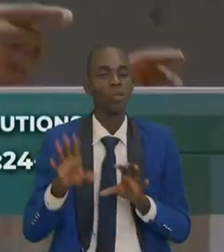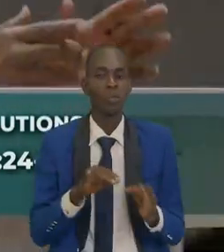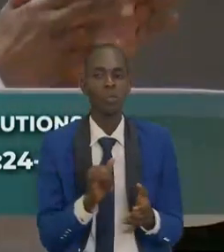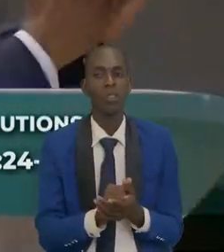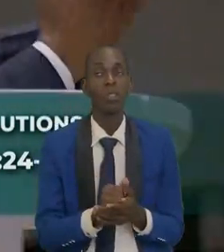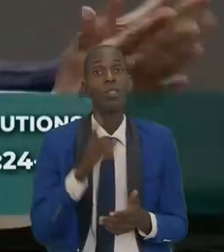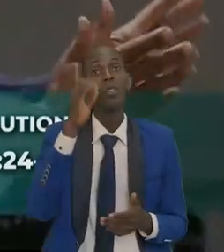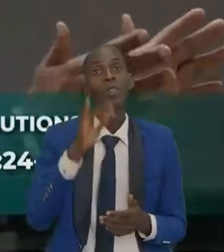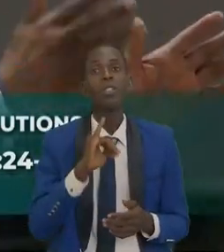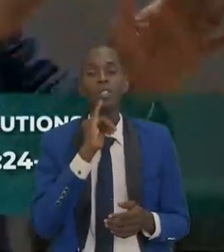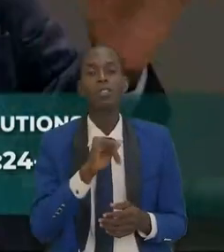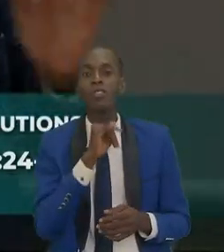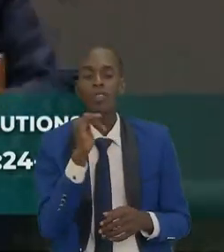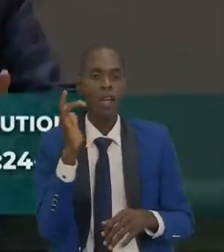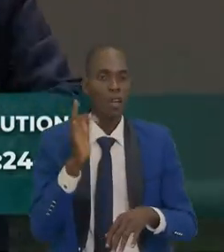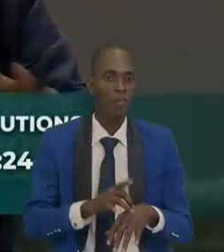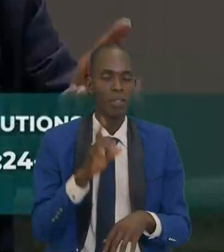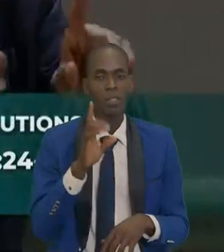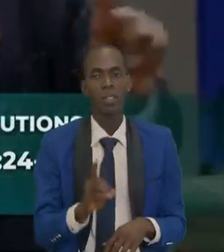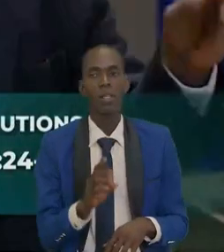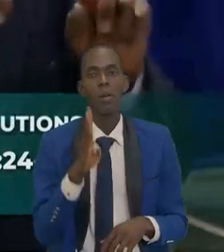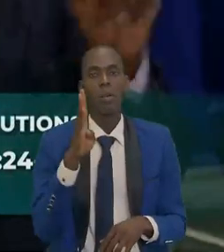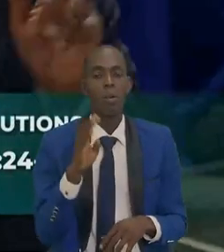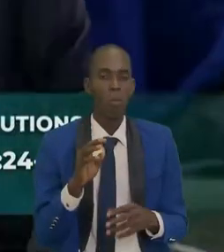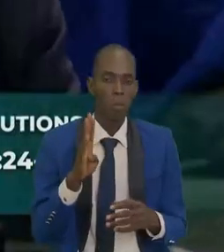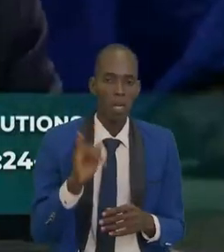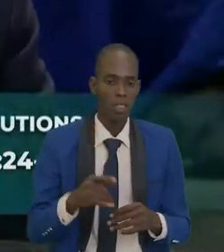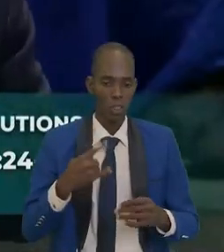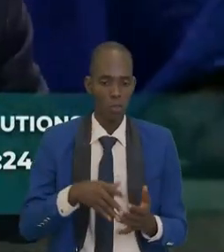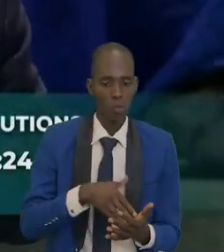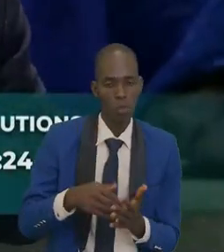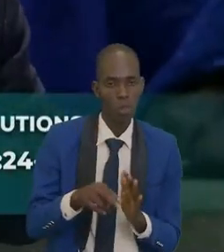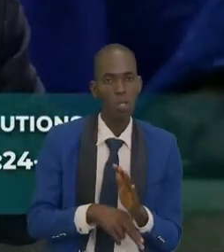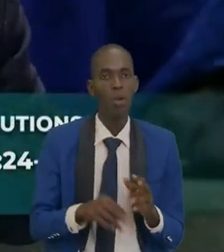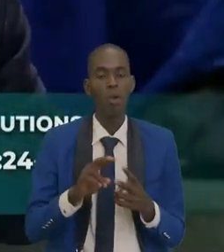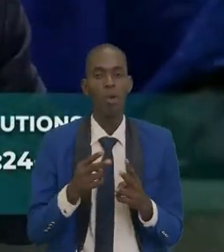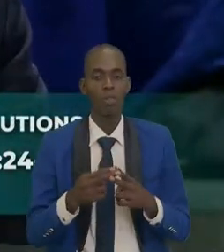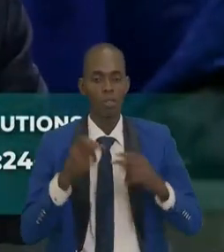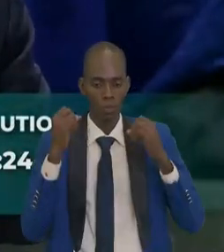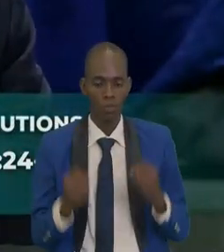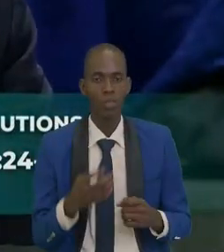Dieu n'est pas affecté par la faiblesse ou la force de Satan.